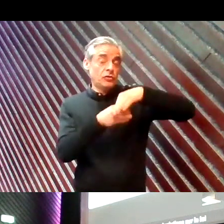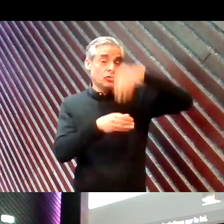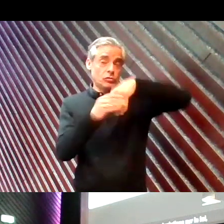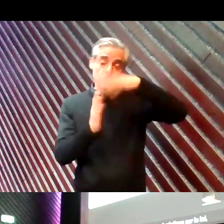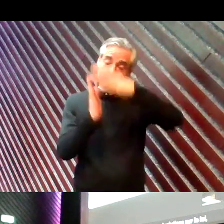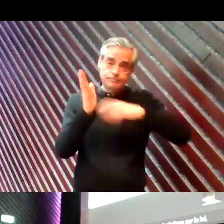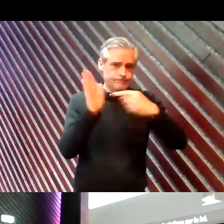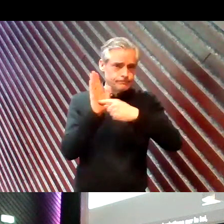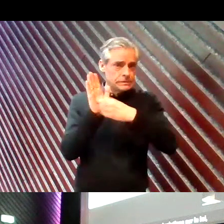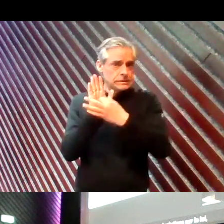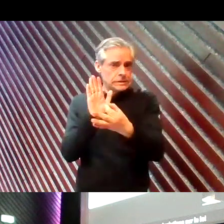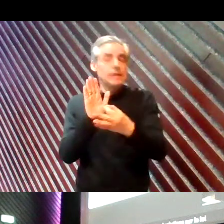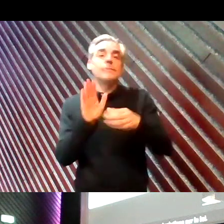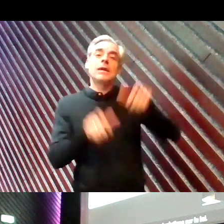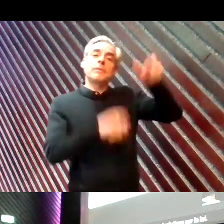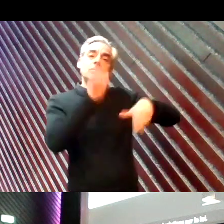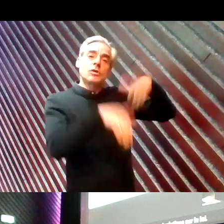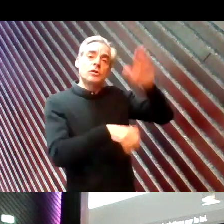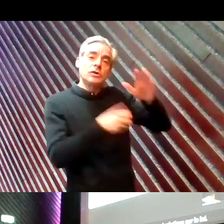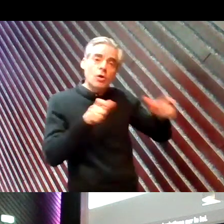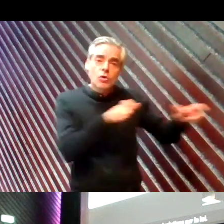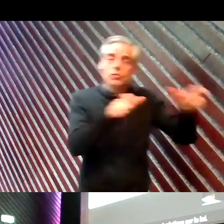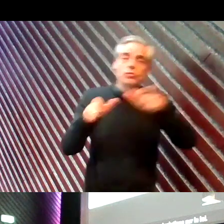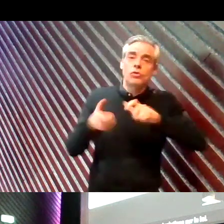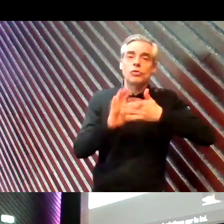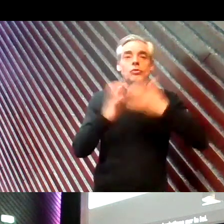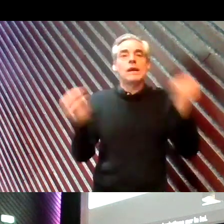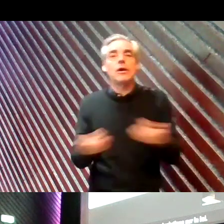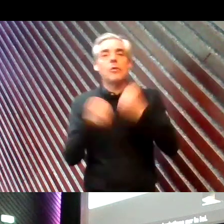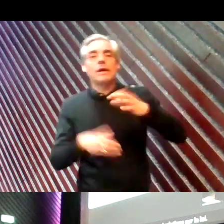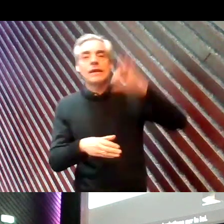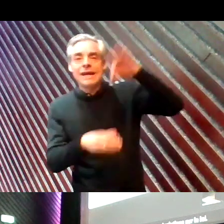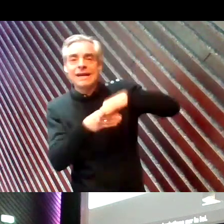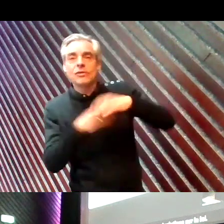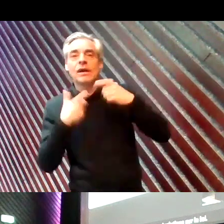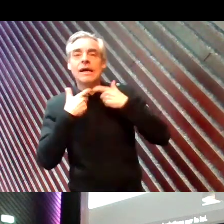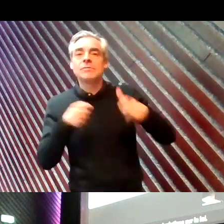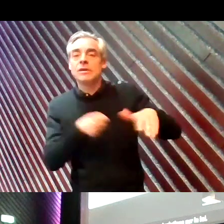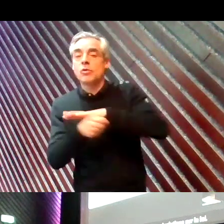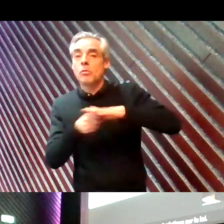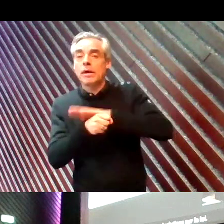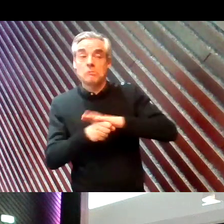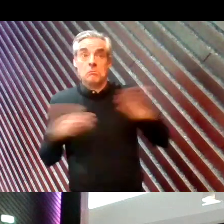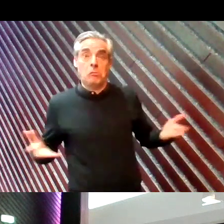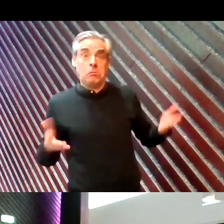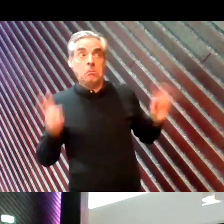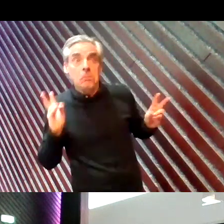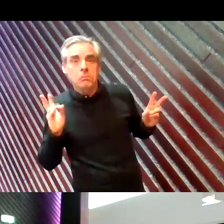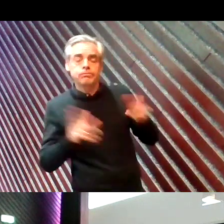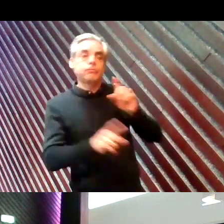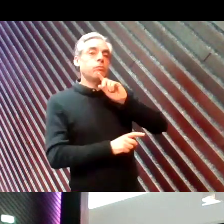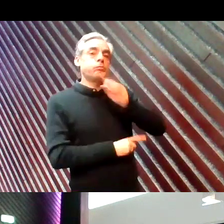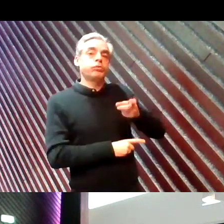que les candidats veillent à l'accessibilité de leur campagne électorale. Je ne sais pas si ça va le faire faire, mais en tout cas, c'est